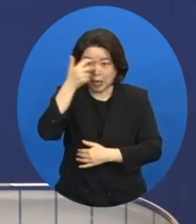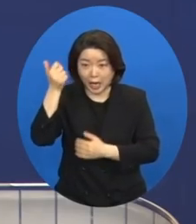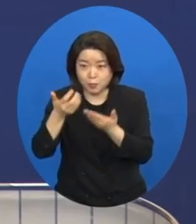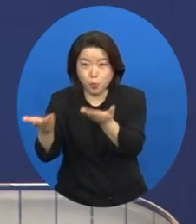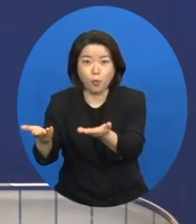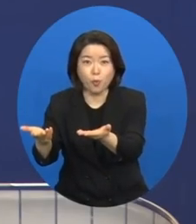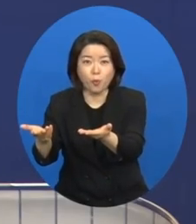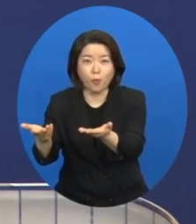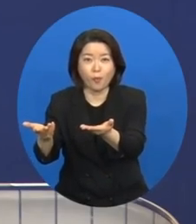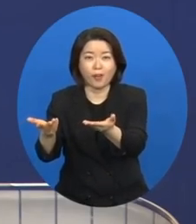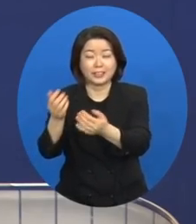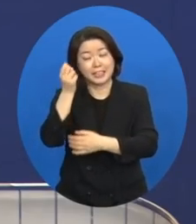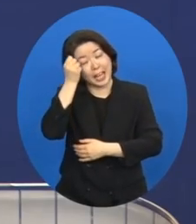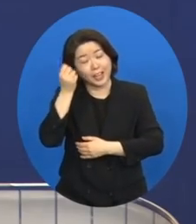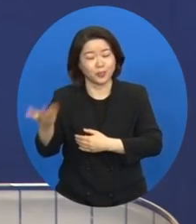때문에 그렇습니다.